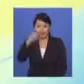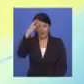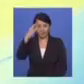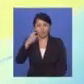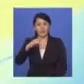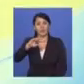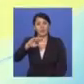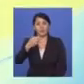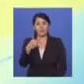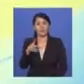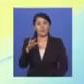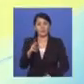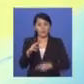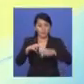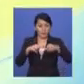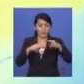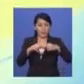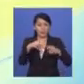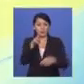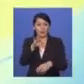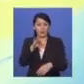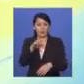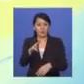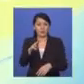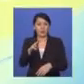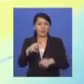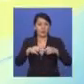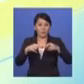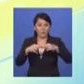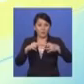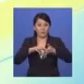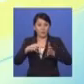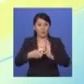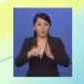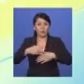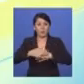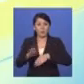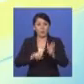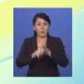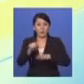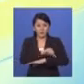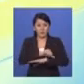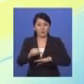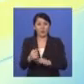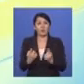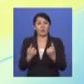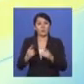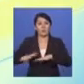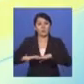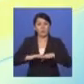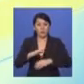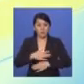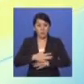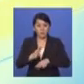Қазақстанда екінші Анталия салынып жатыр. Каспий жағасындағы кешенді жоспардың алғашқысы іске қосылды. Шетелдік инвесторлар